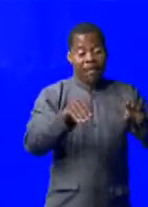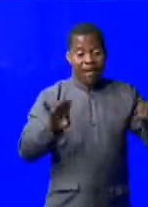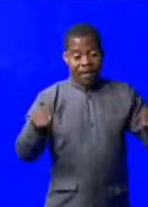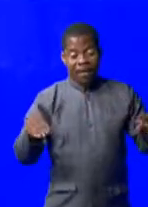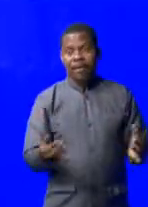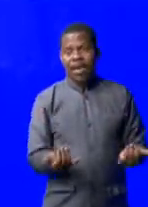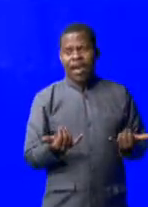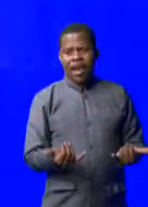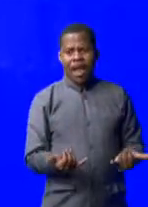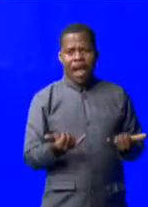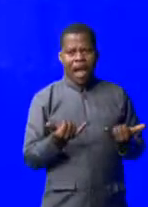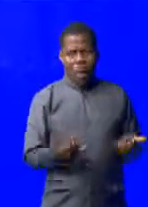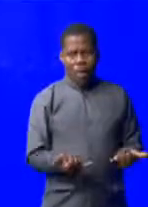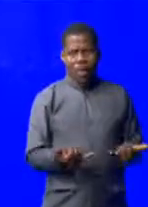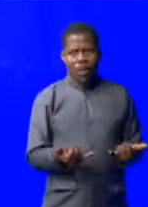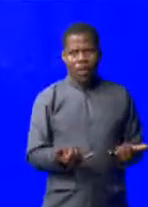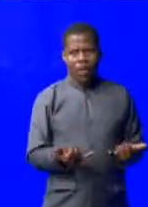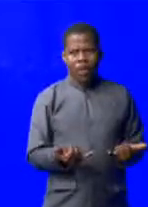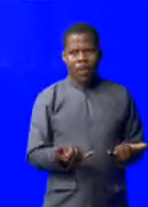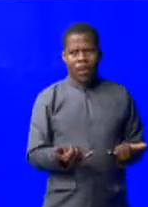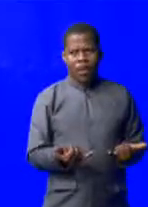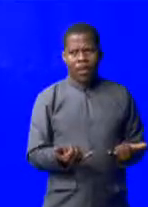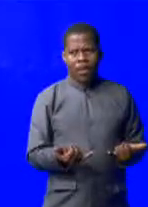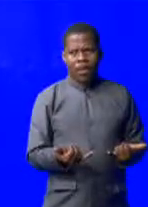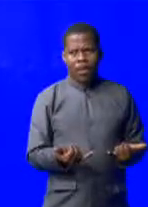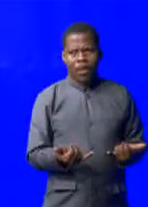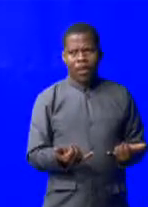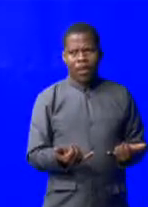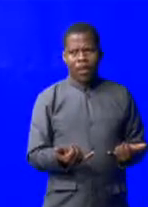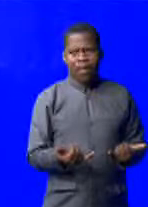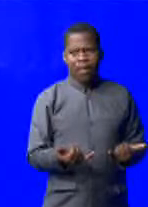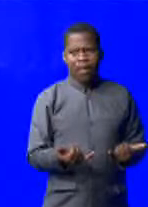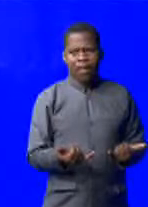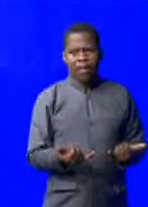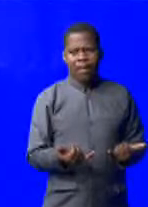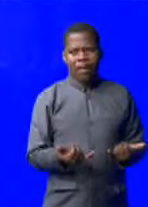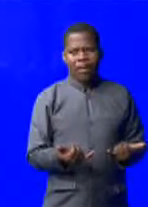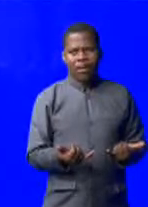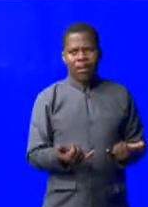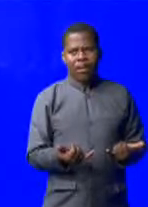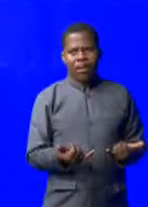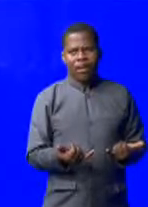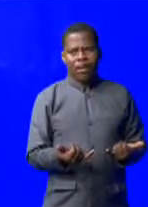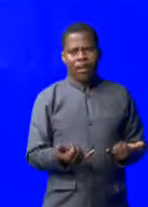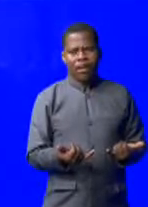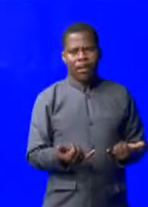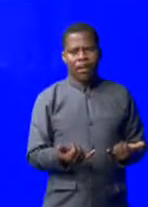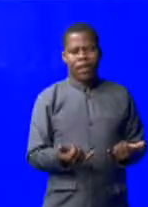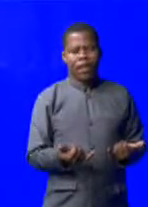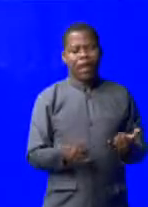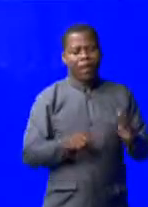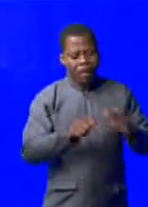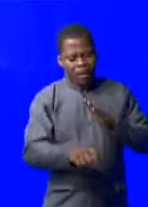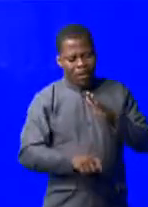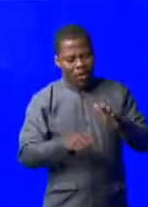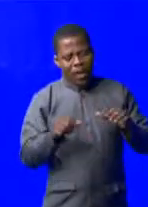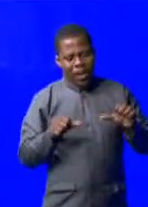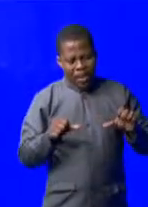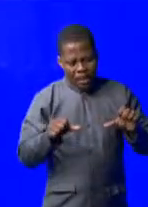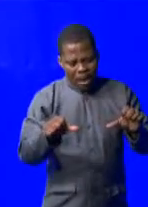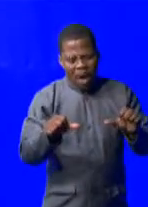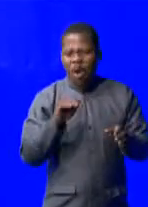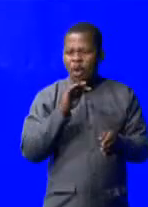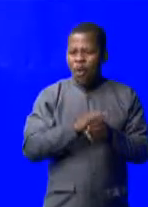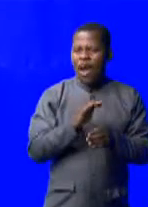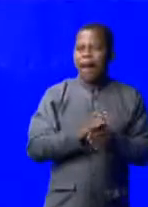lesisenta nyalo sibe nelinyevalo elincane silo sikhulu kule minye imisebenzi yakho lwandle olukhulu ukuthi iyasebenzeka kodwa seyicekela